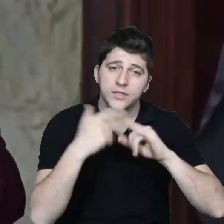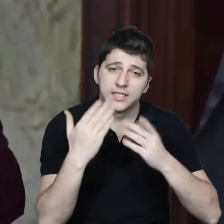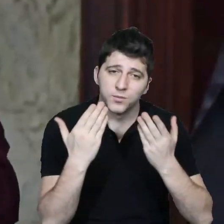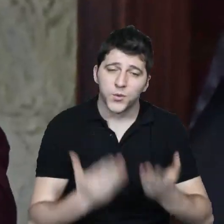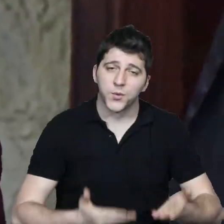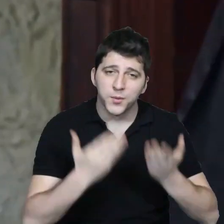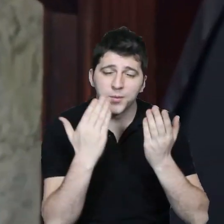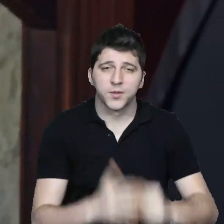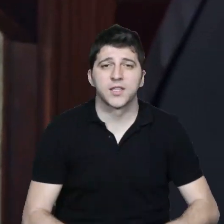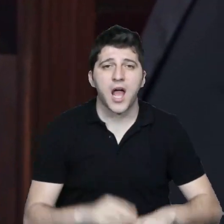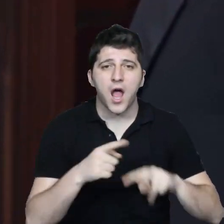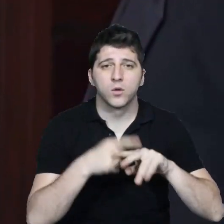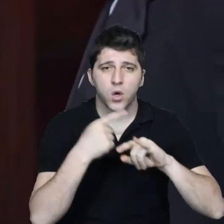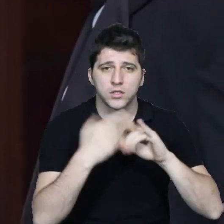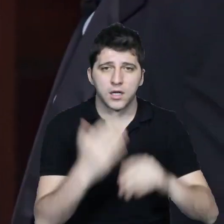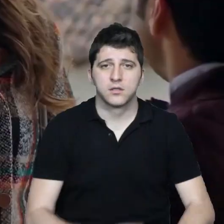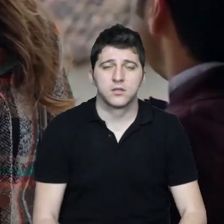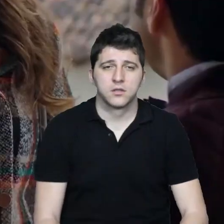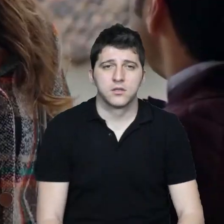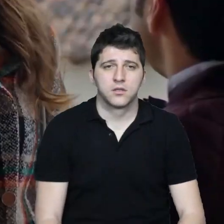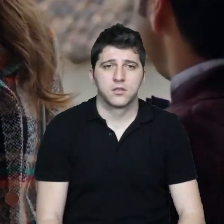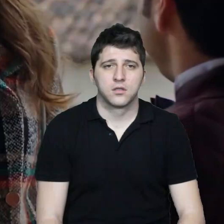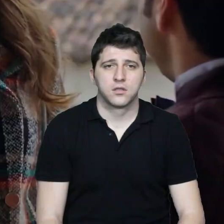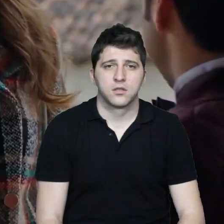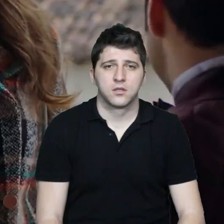Buyurun, buyurun. Aysu hoş geldin. Burcu yandan kısacık baktı Oral'a.